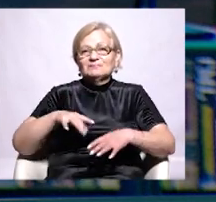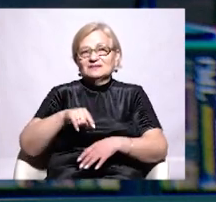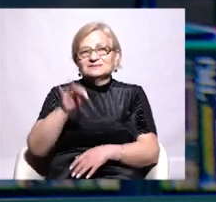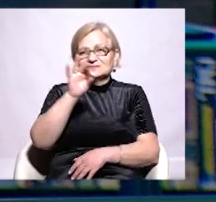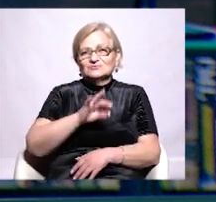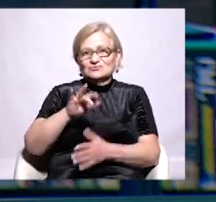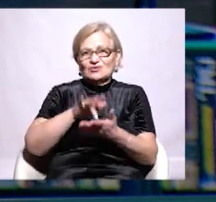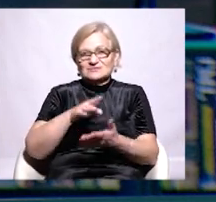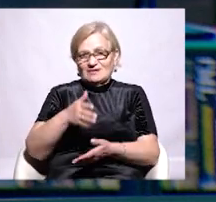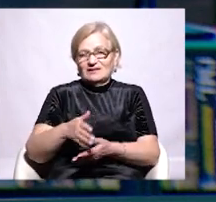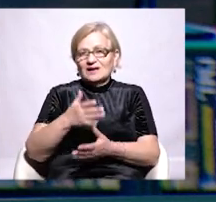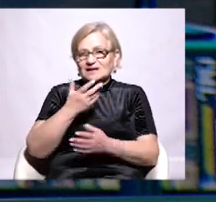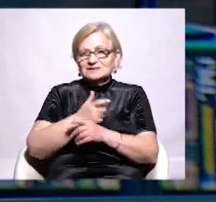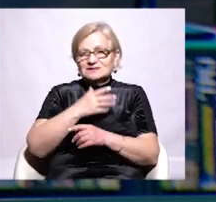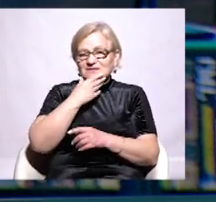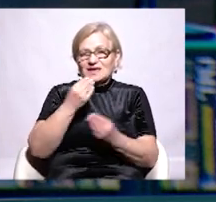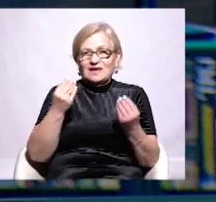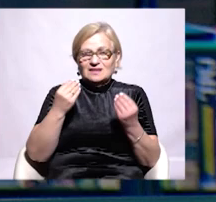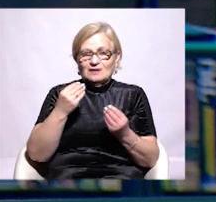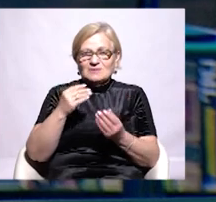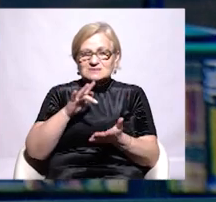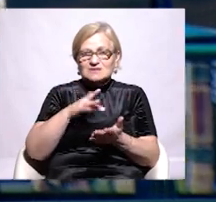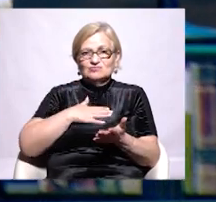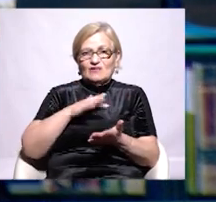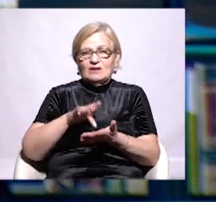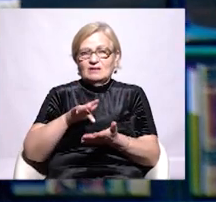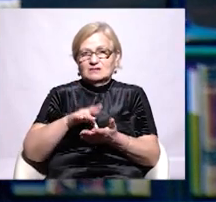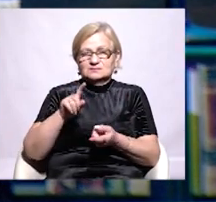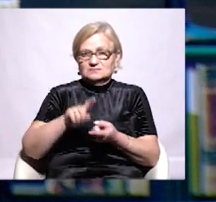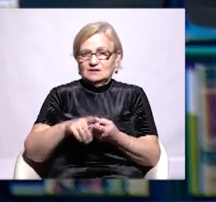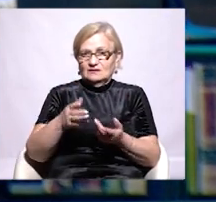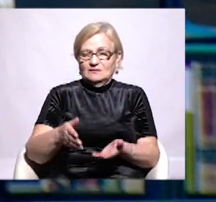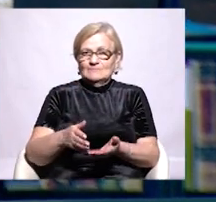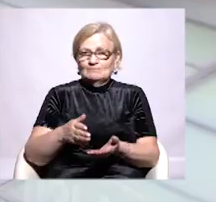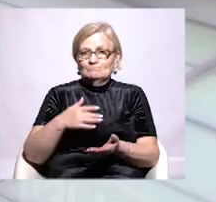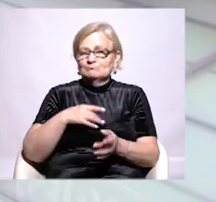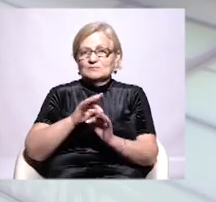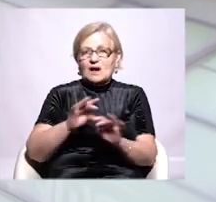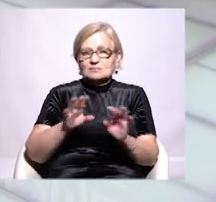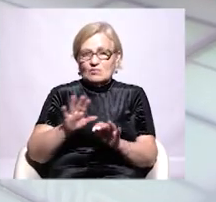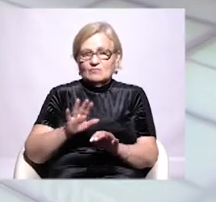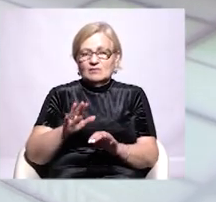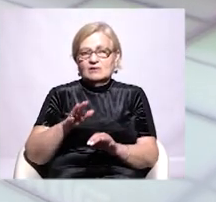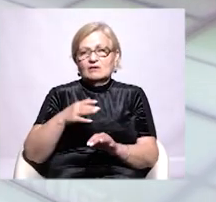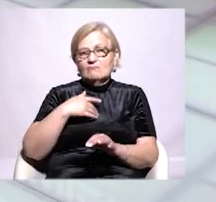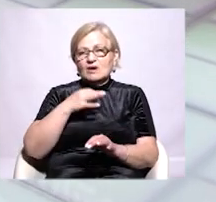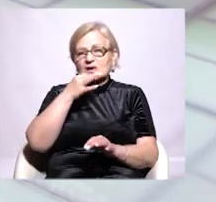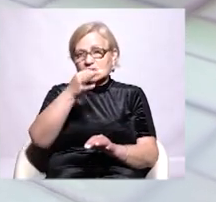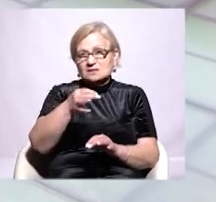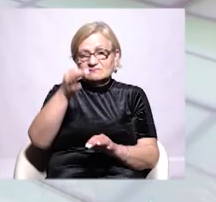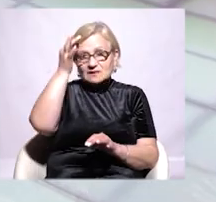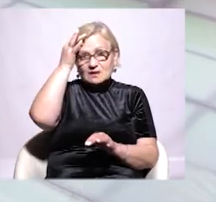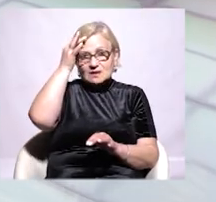შესახებ. ძალიან ლამაზი ლეგენდა ამ ქალაქთან დაკავშირებული. მე არ მოუყვები ამ ლეგენდას. უბრალოდ შეგახსენებთ,